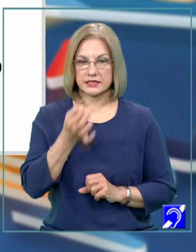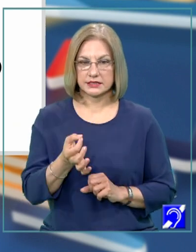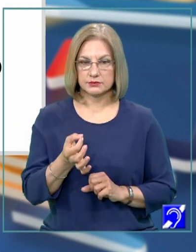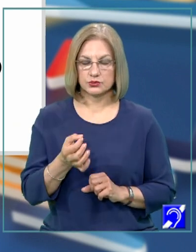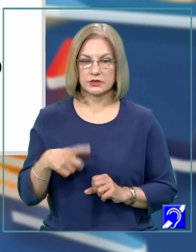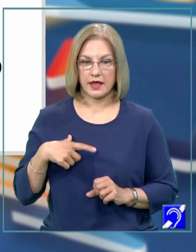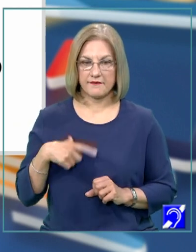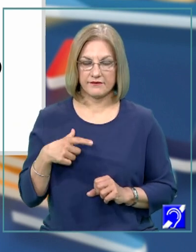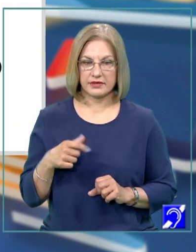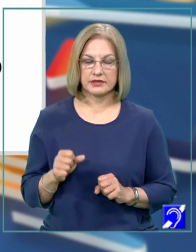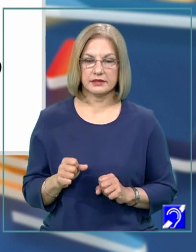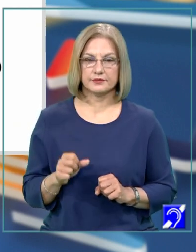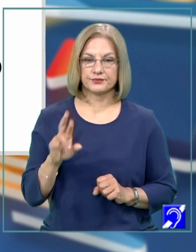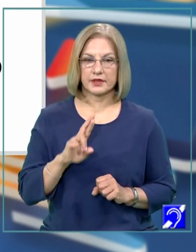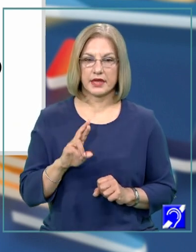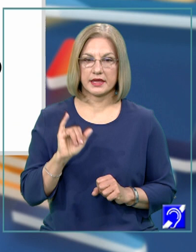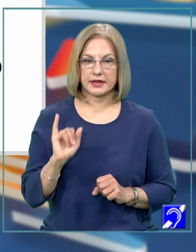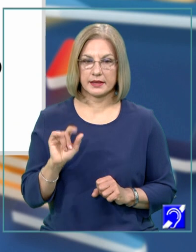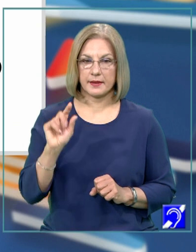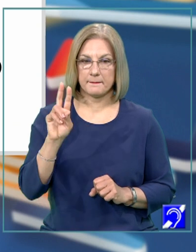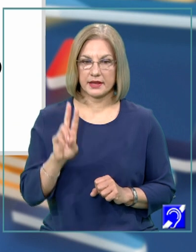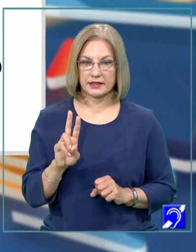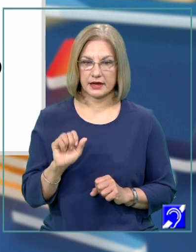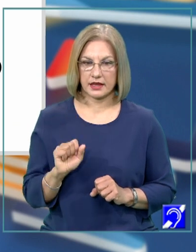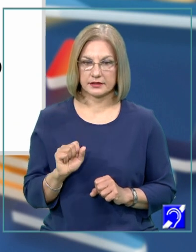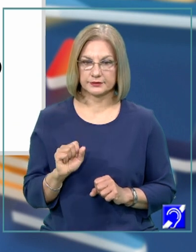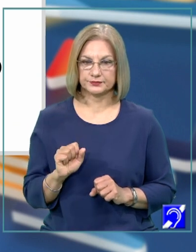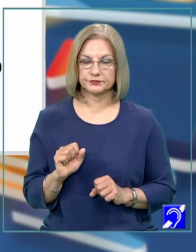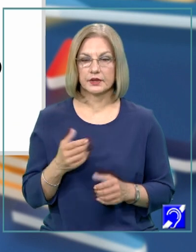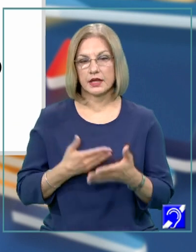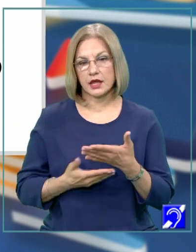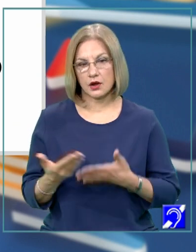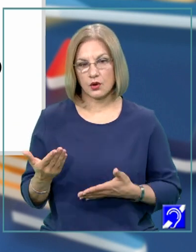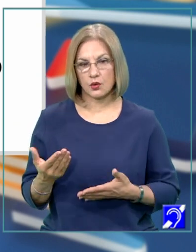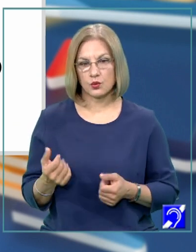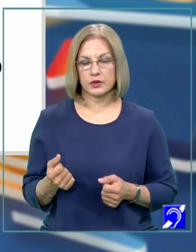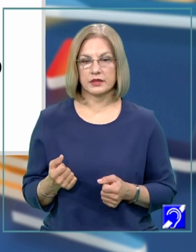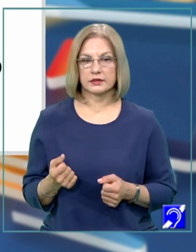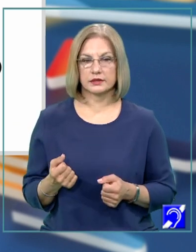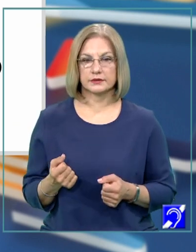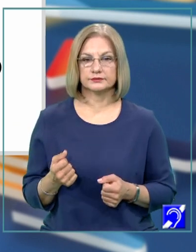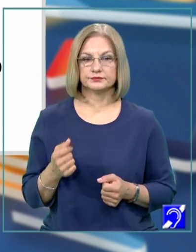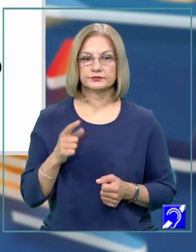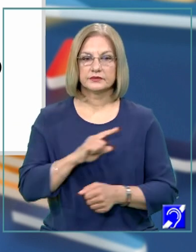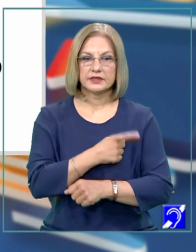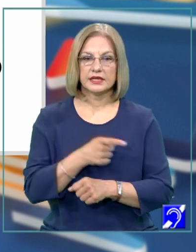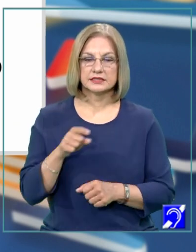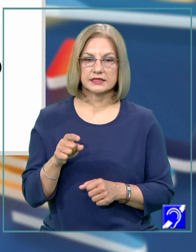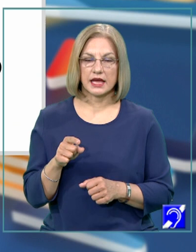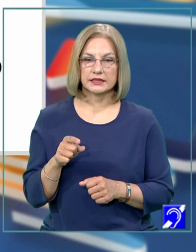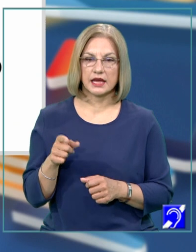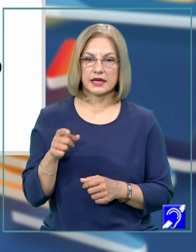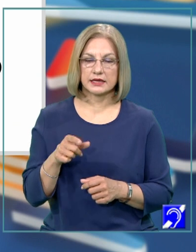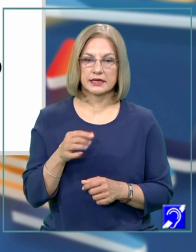fiind e pătrat înlocuind intensitatea i în